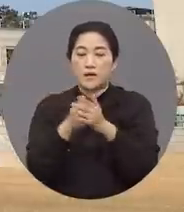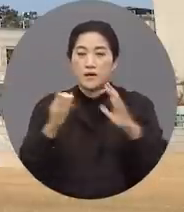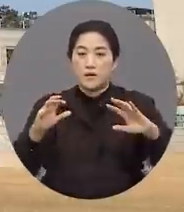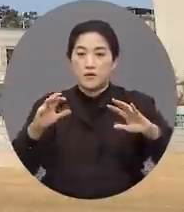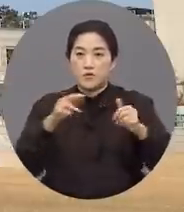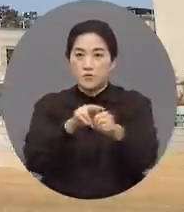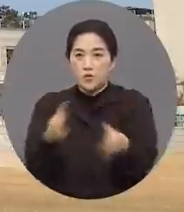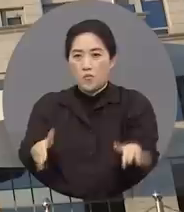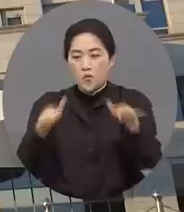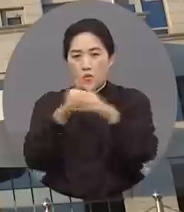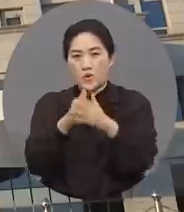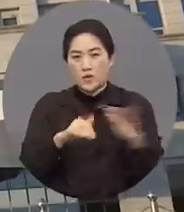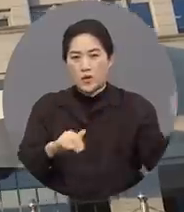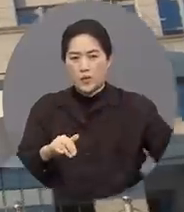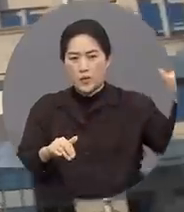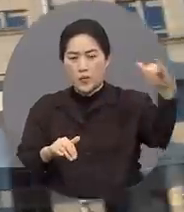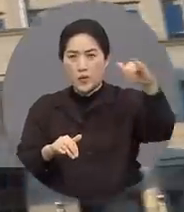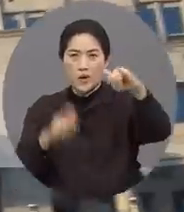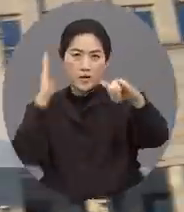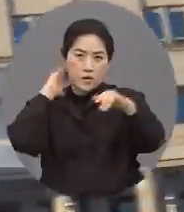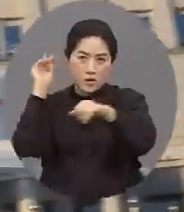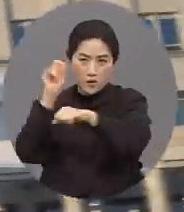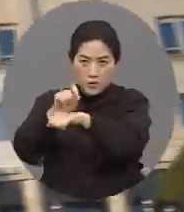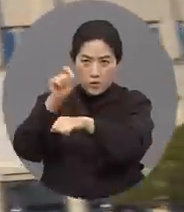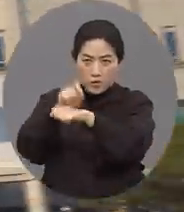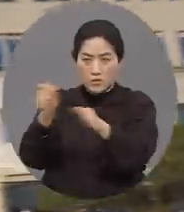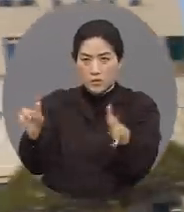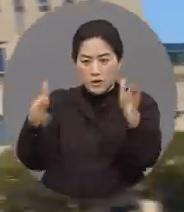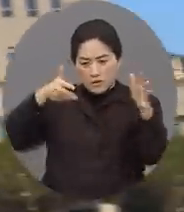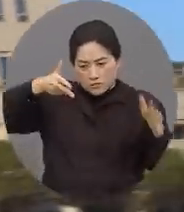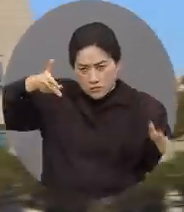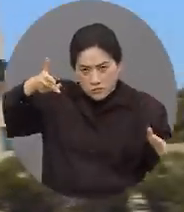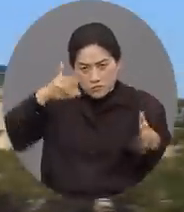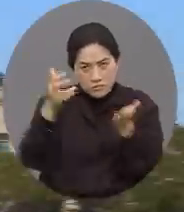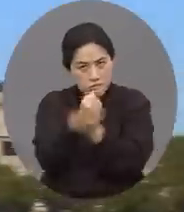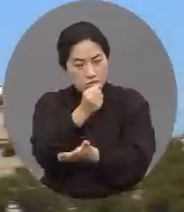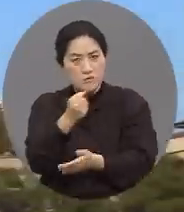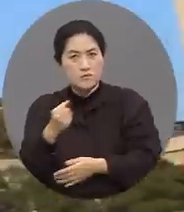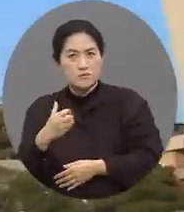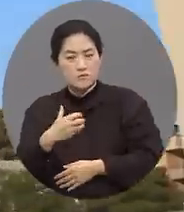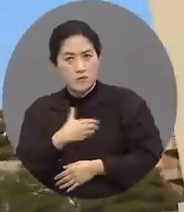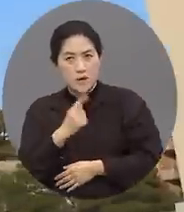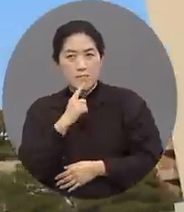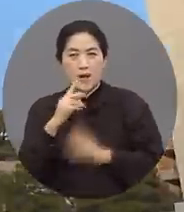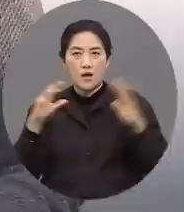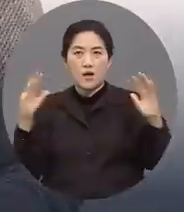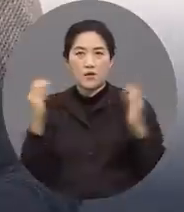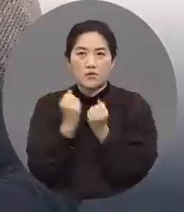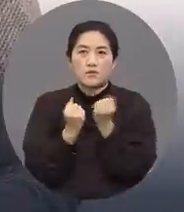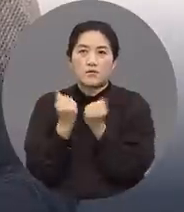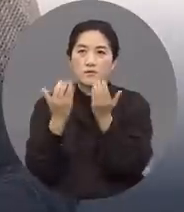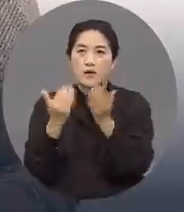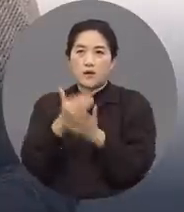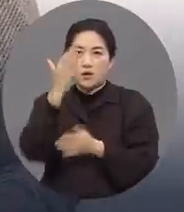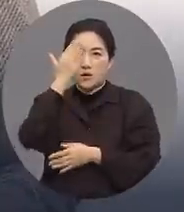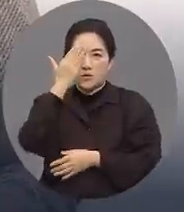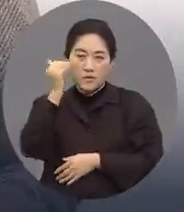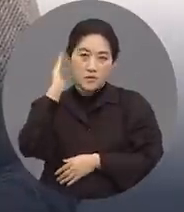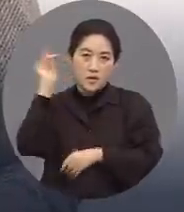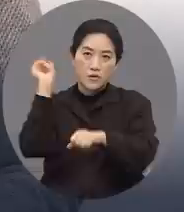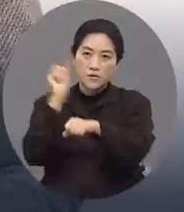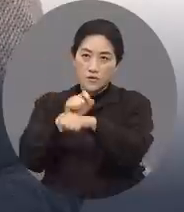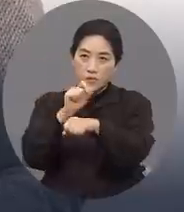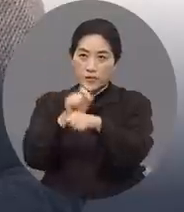무인기가 대통령실을 촬영했을 가능성을 배제할 수 없다고 국회에 보고했습니다. 용산 대통령실